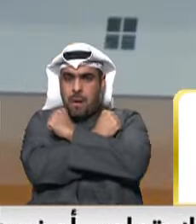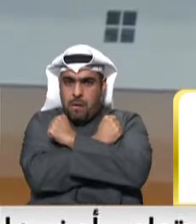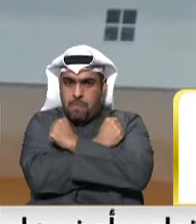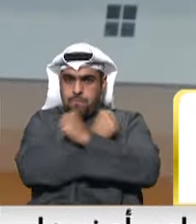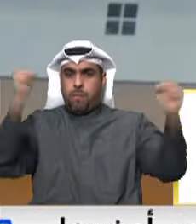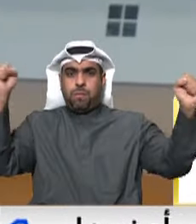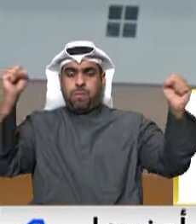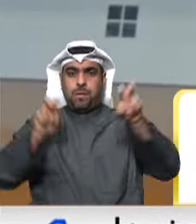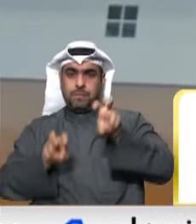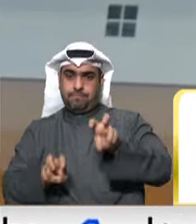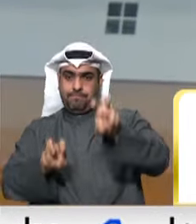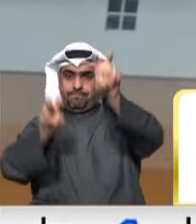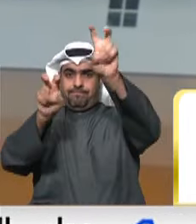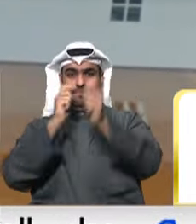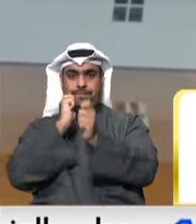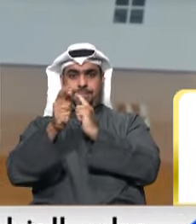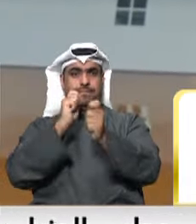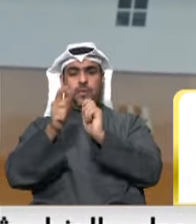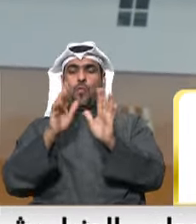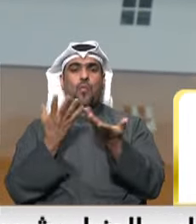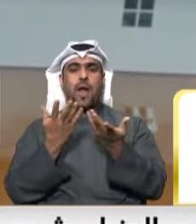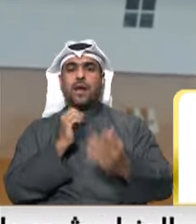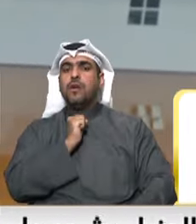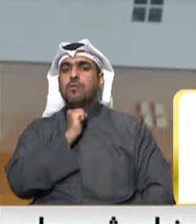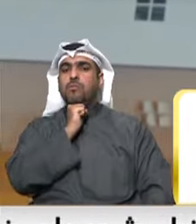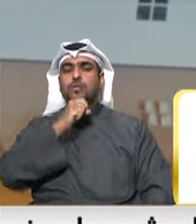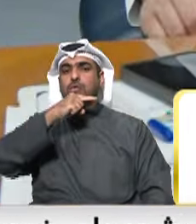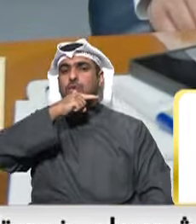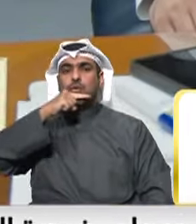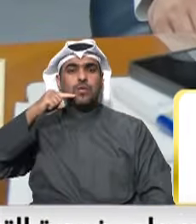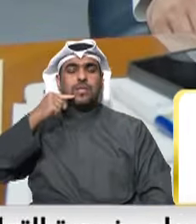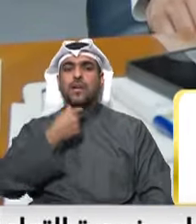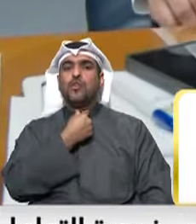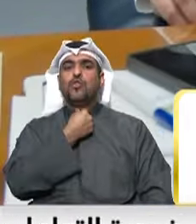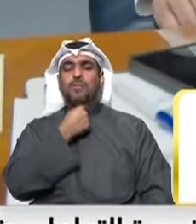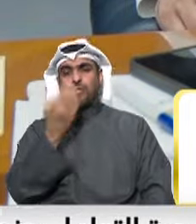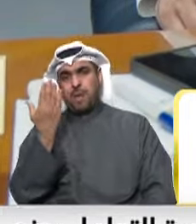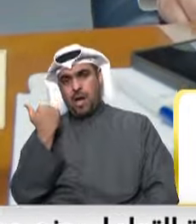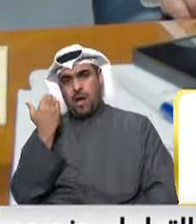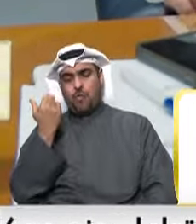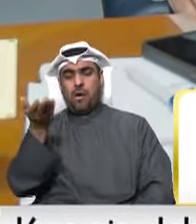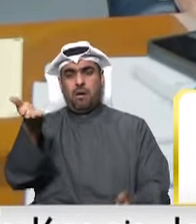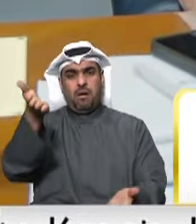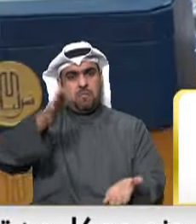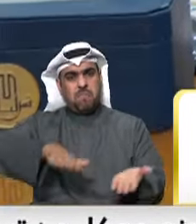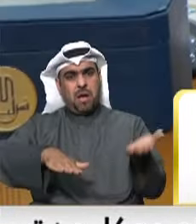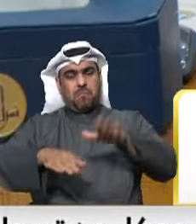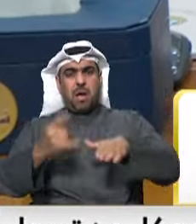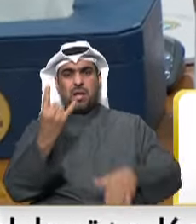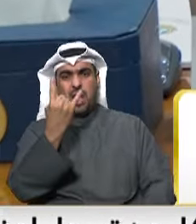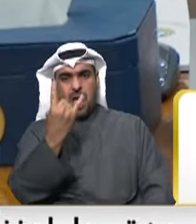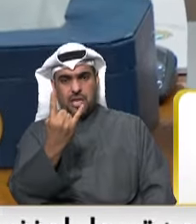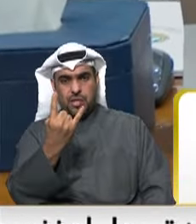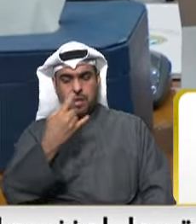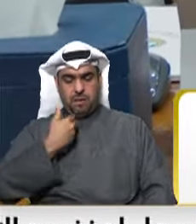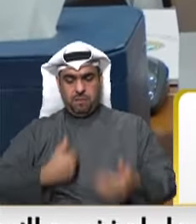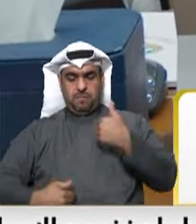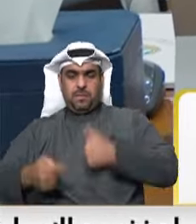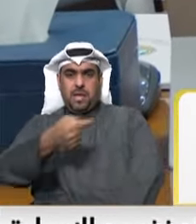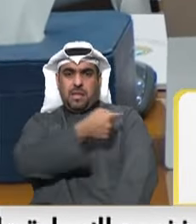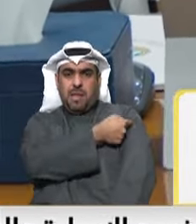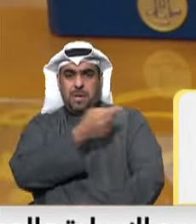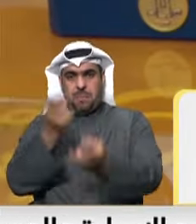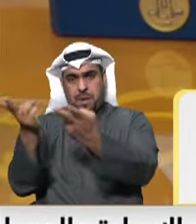المجمعات التجاريه في العاصمه الروسيه موسكو يوم الجمعه الماضي والذي راح ضحي العشرات من القتلى والمصابين